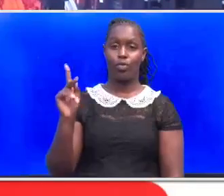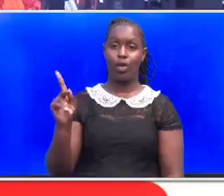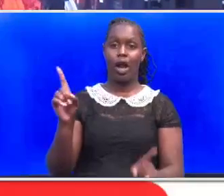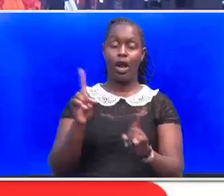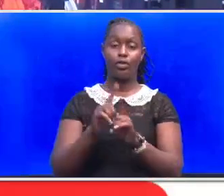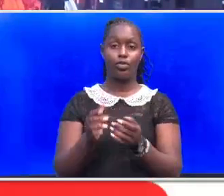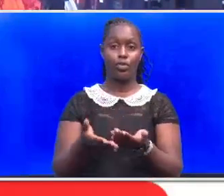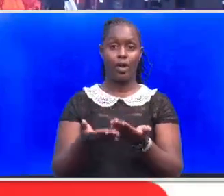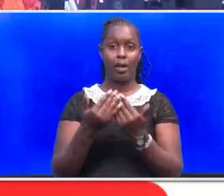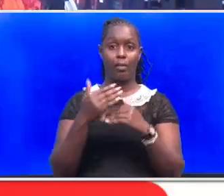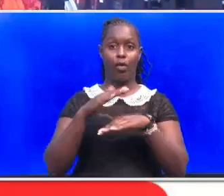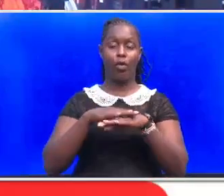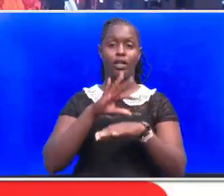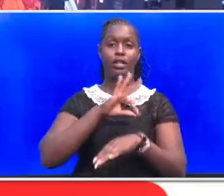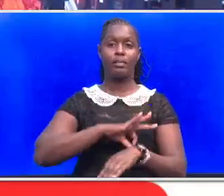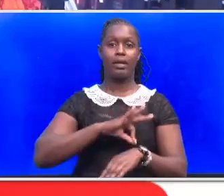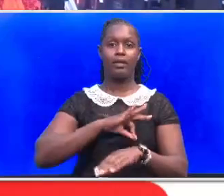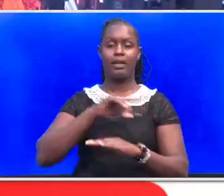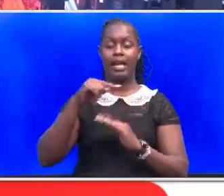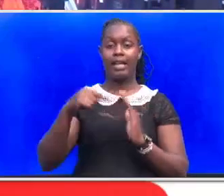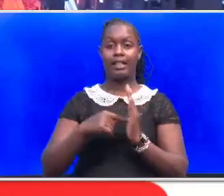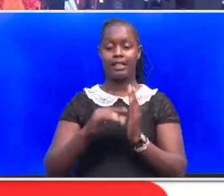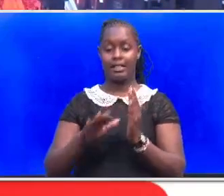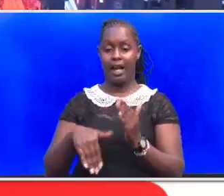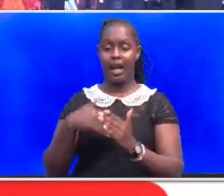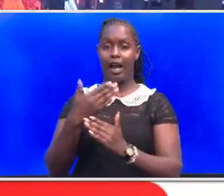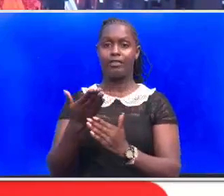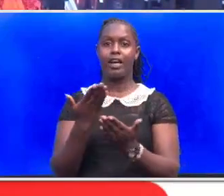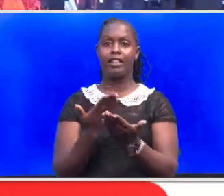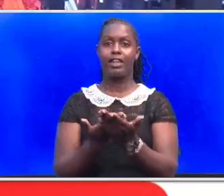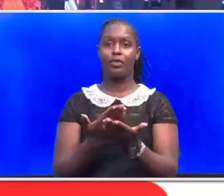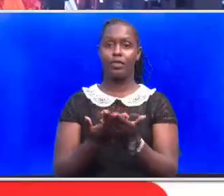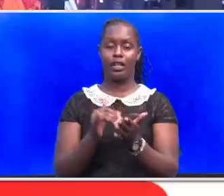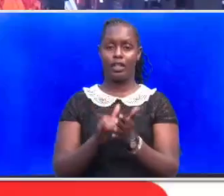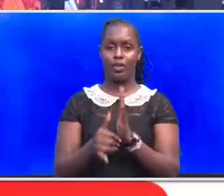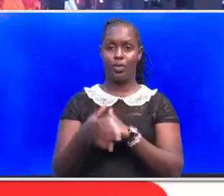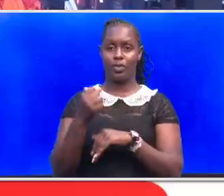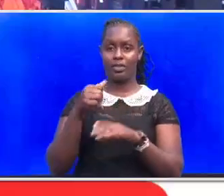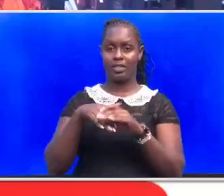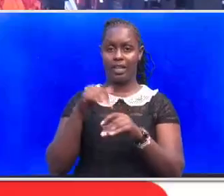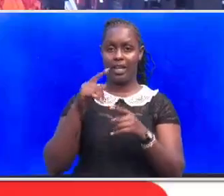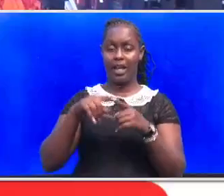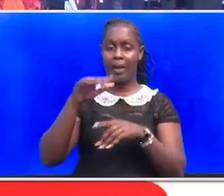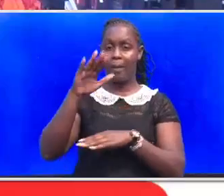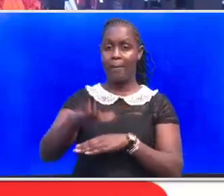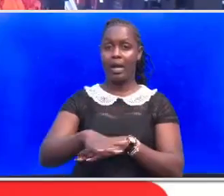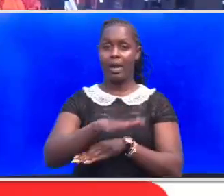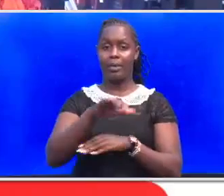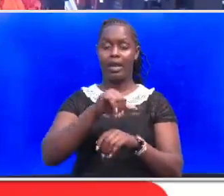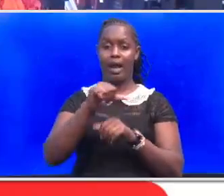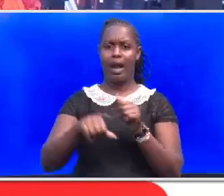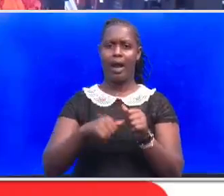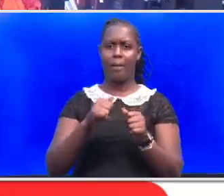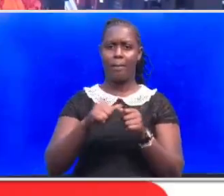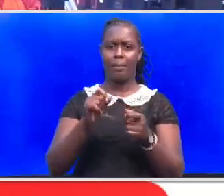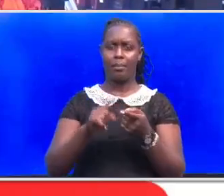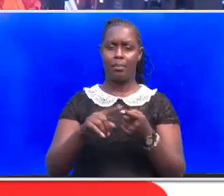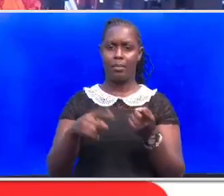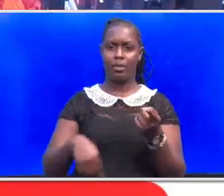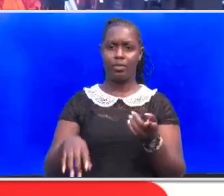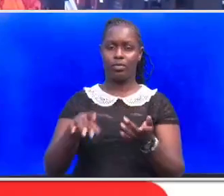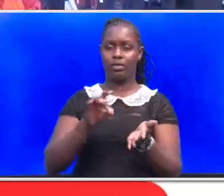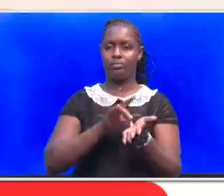Ini baada ya ombi lililowasilishwa bungeni la kutaka kupigwa marufuku kwa TikTok nchini Kenya. Tupate mengi zaidi kutoka kwa Grace Kuria